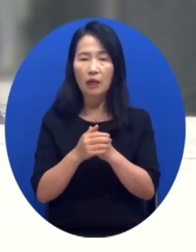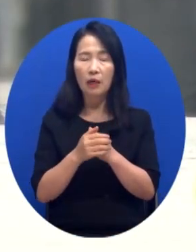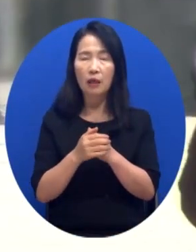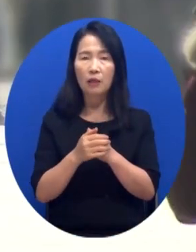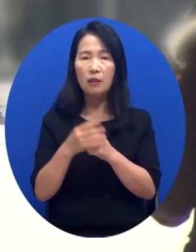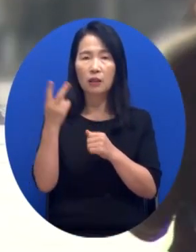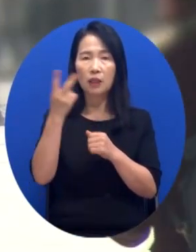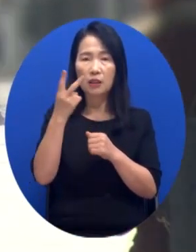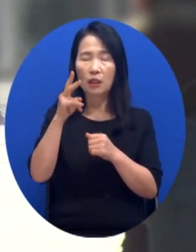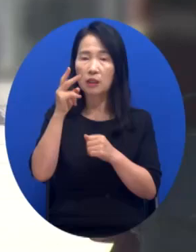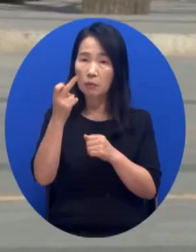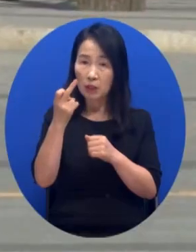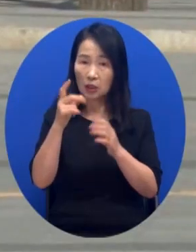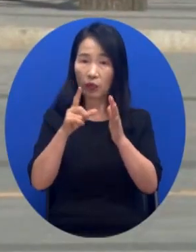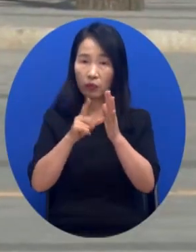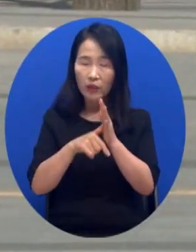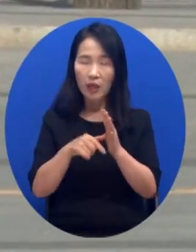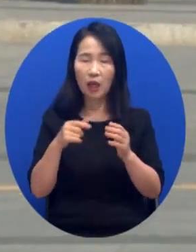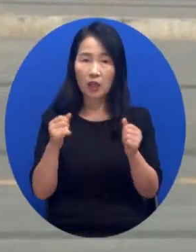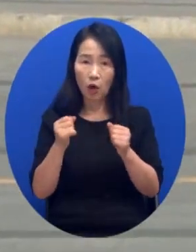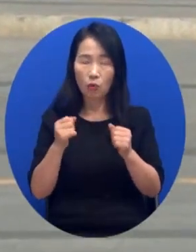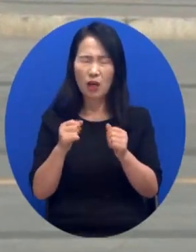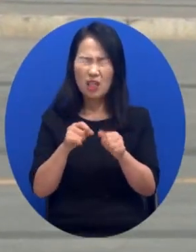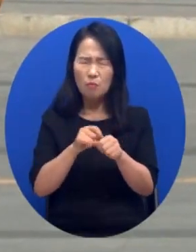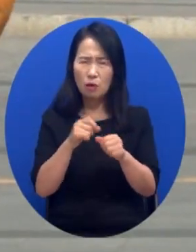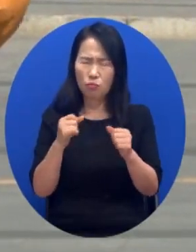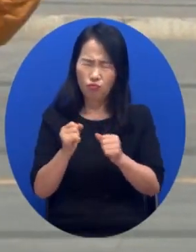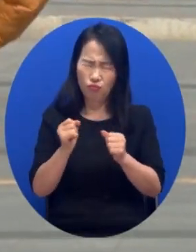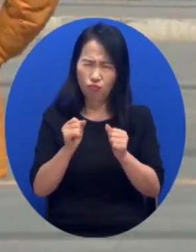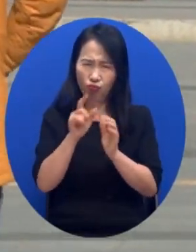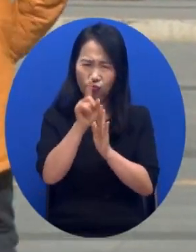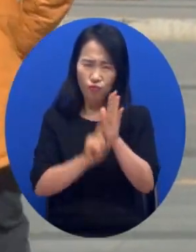지난 2012년 겨울은 특히 추웠습니다.